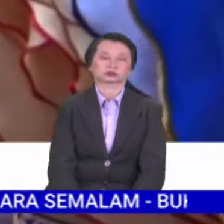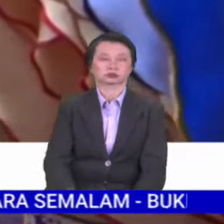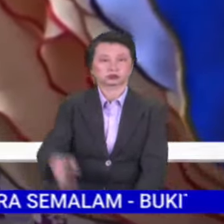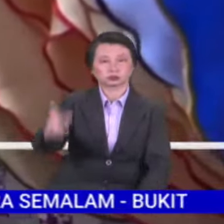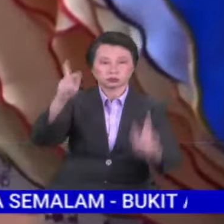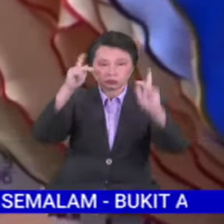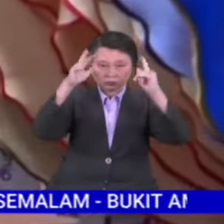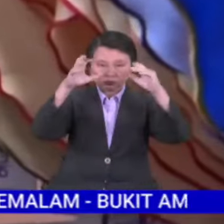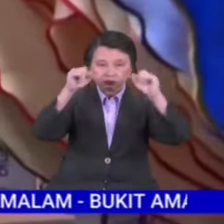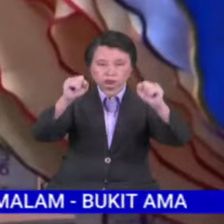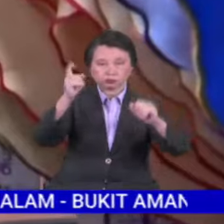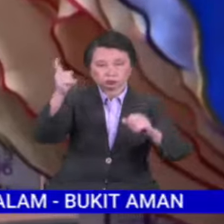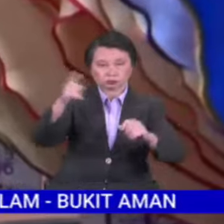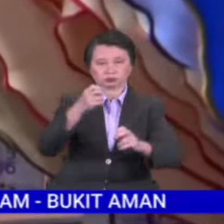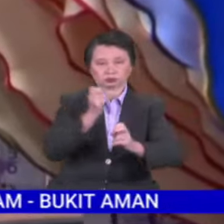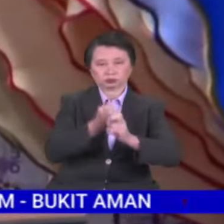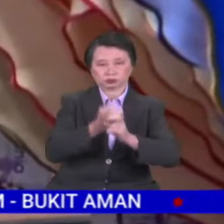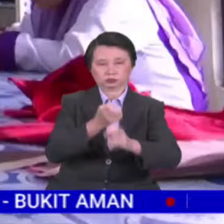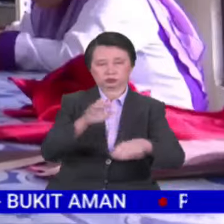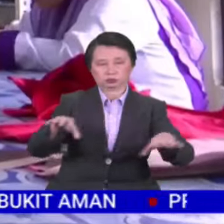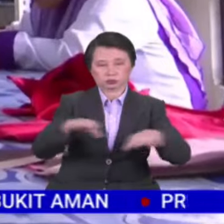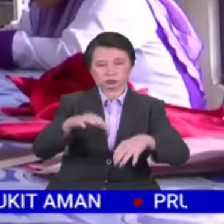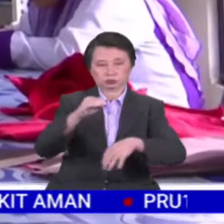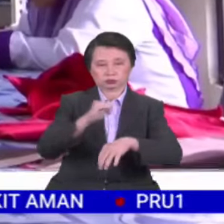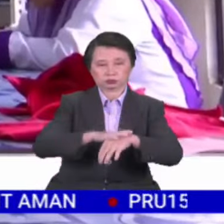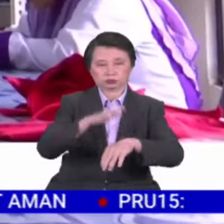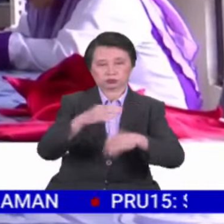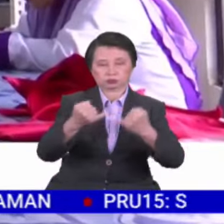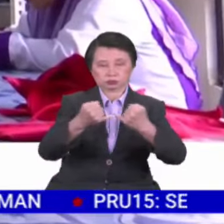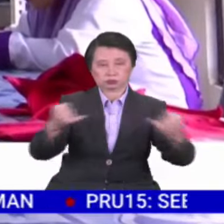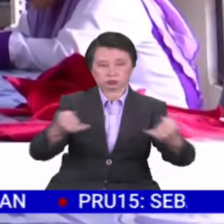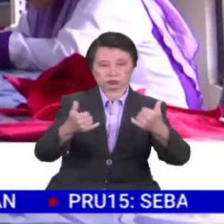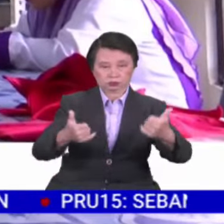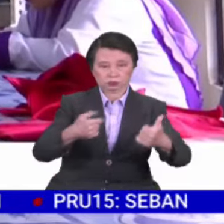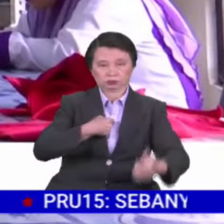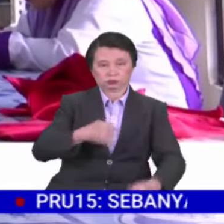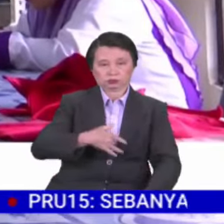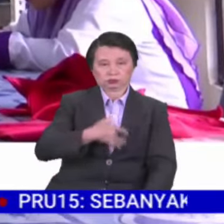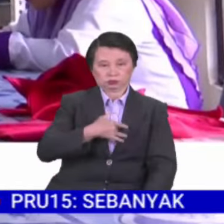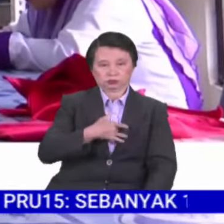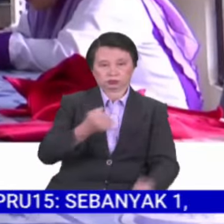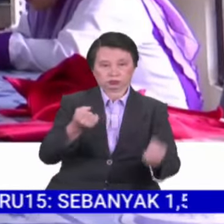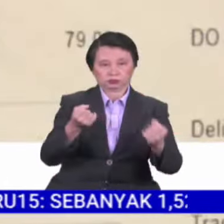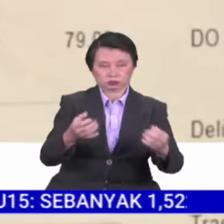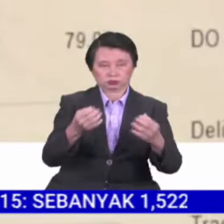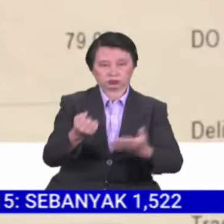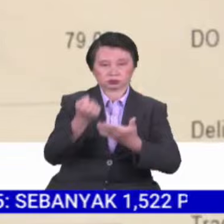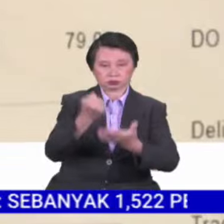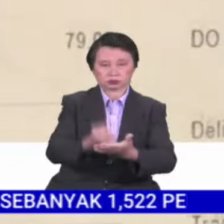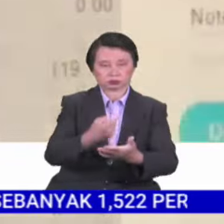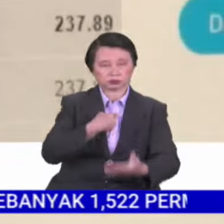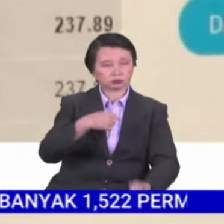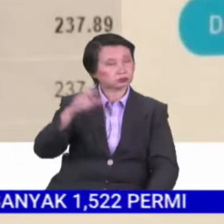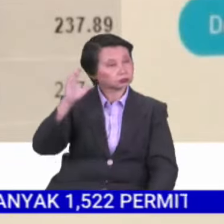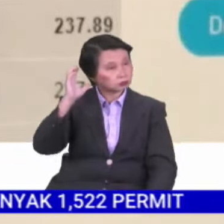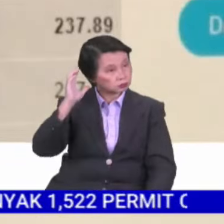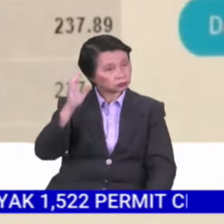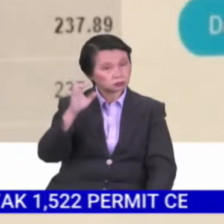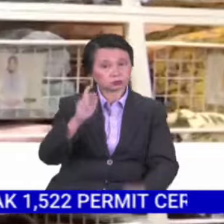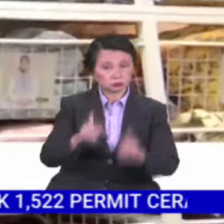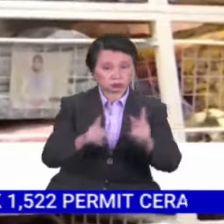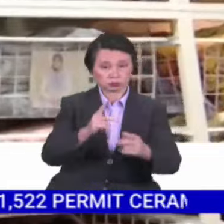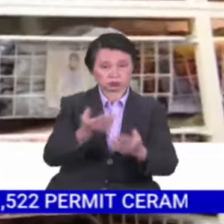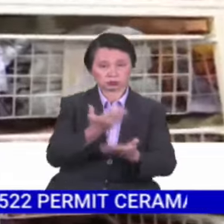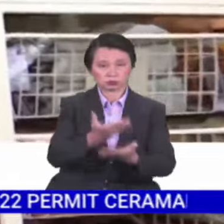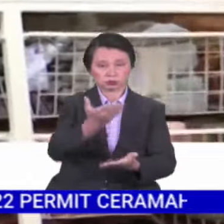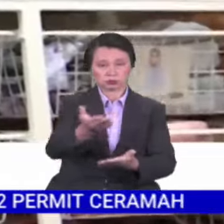kerja tu susah sikit kan. So, kita buat online. So, alhamdulillah juga lah sebab saya rasa sebab kerja AWI banyak bantu ya masa tu. Dengan adanya duit tu, orang beli. So,